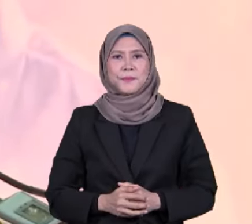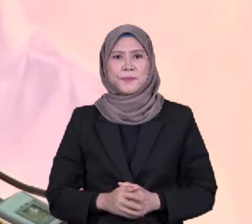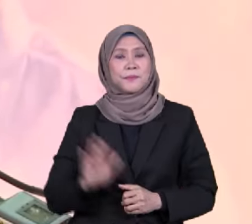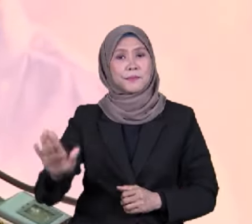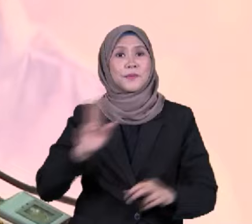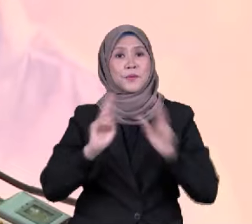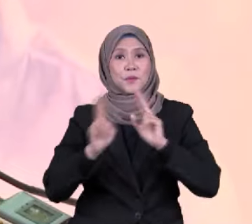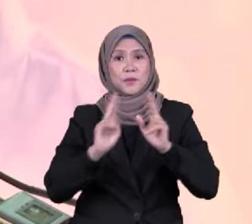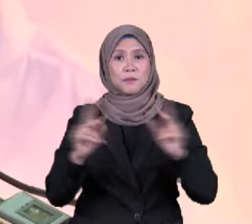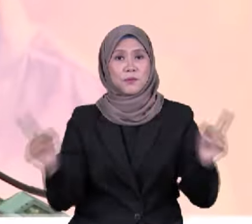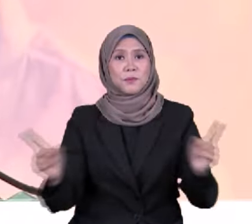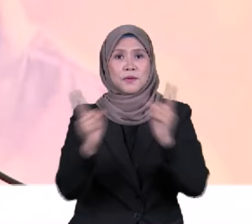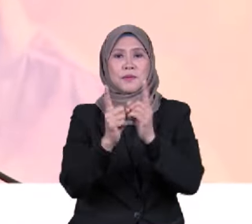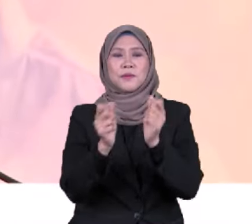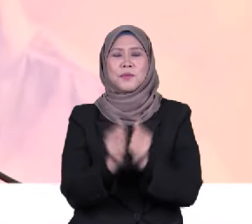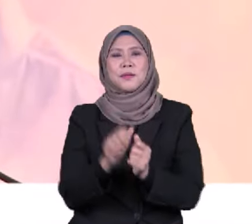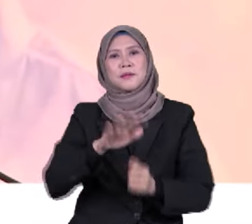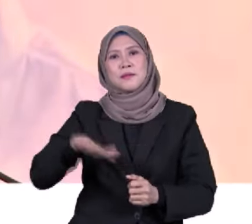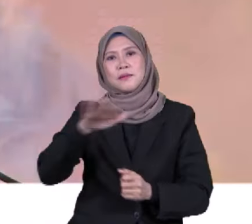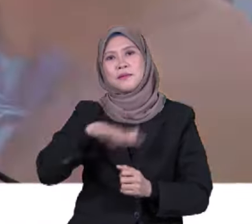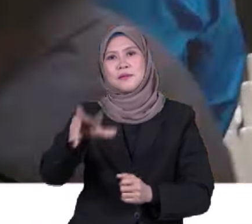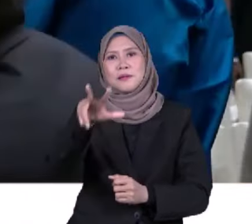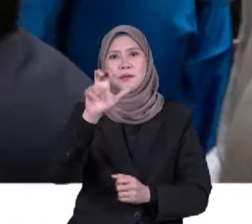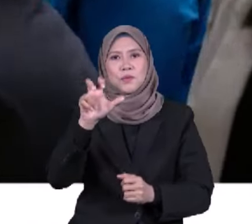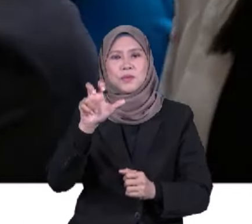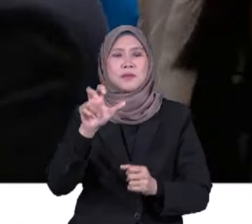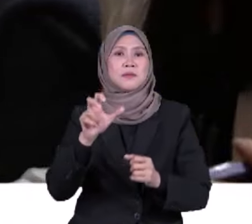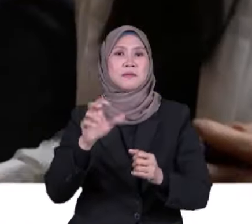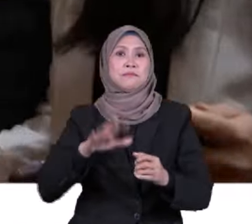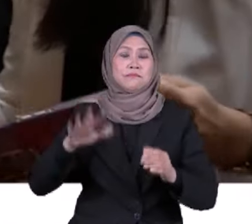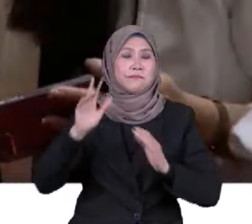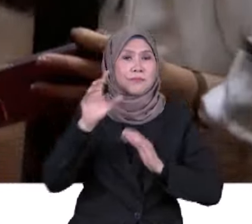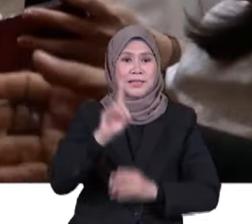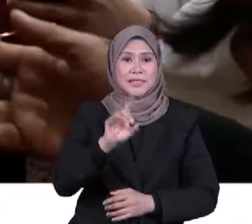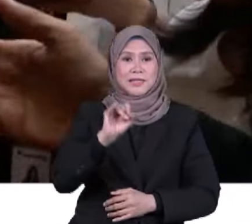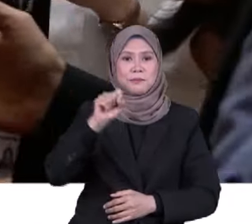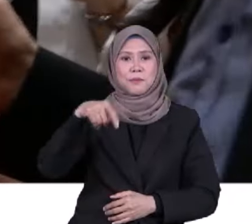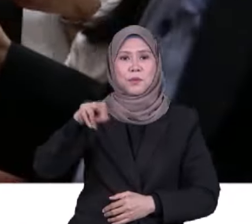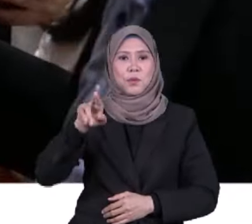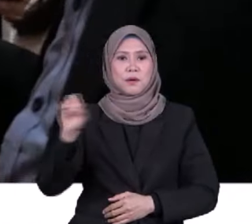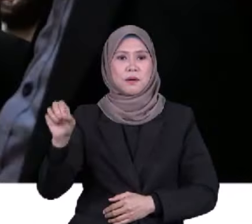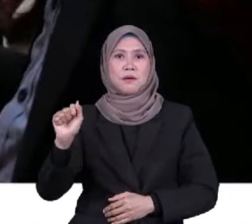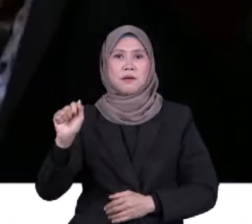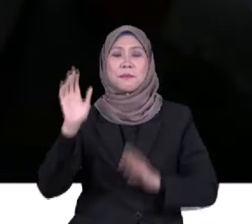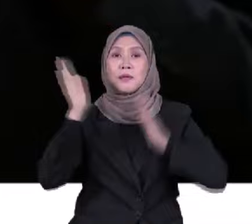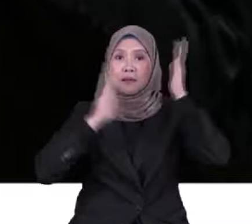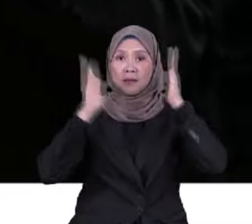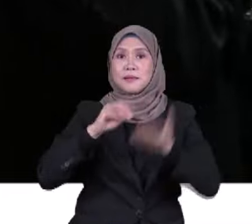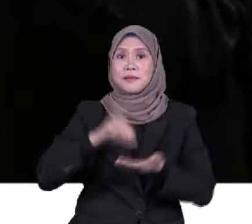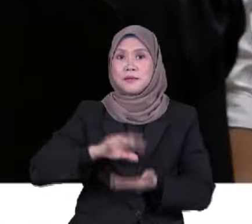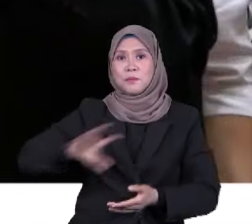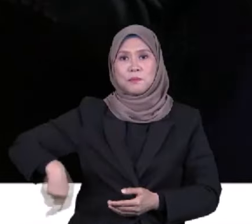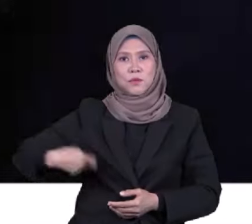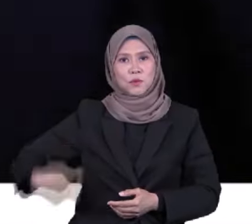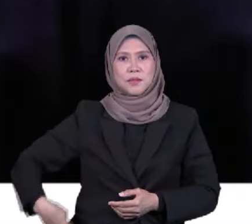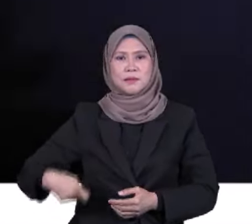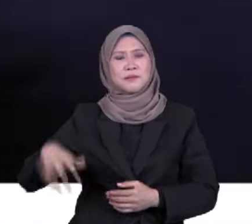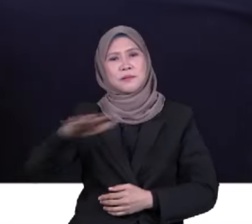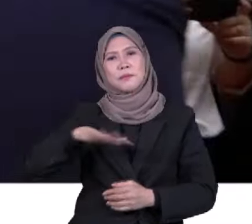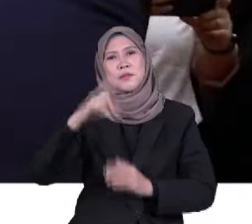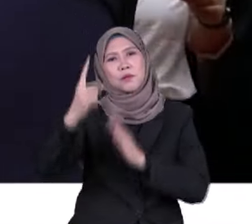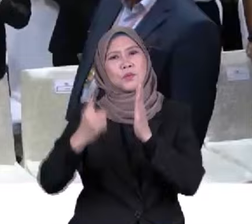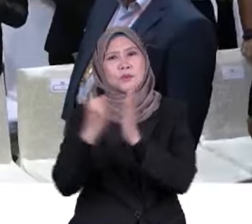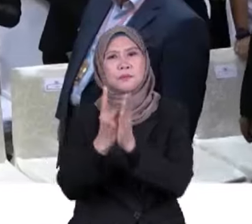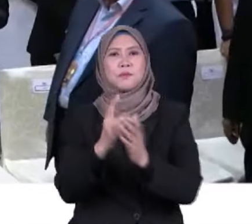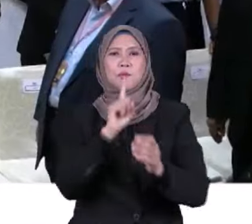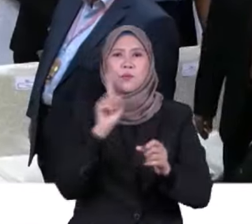Beliau berucap pada perjumpaan bersama kira-kira 300 diaspora Malaysia di Kedutaan Malaysia di Kemboja. Sesi berlangsung selama hampir sejam